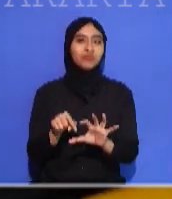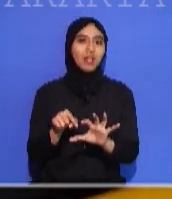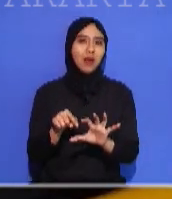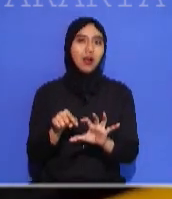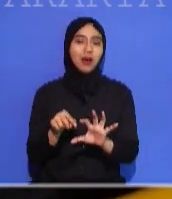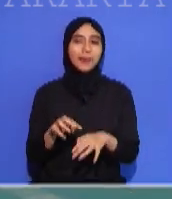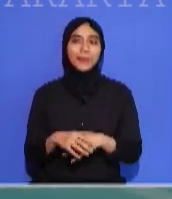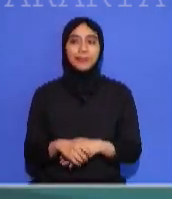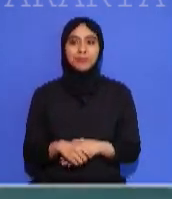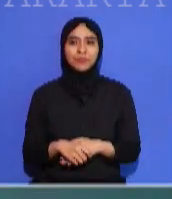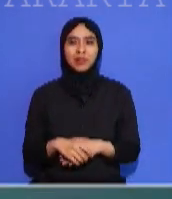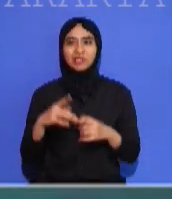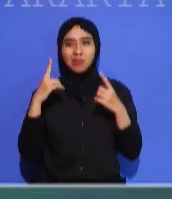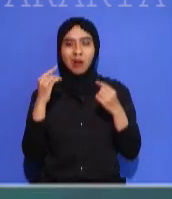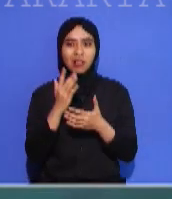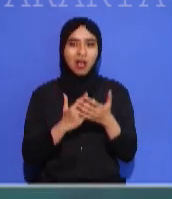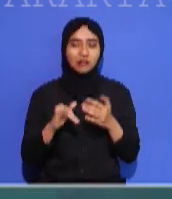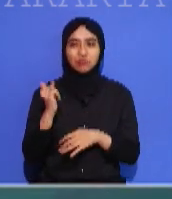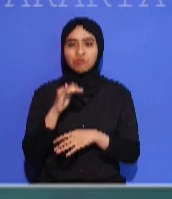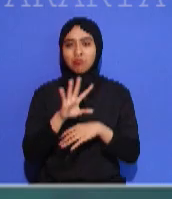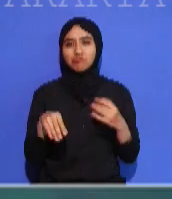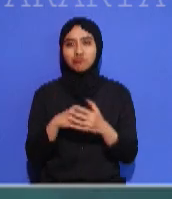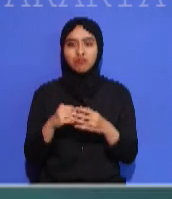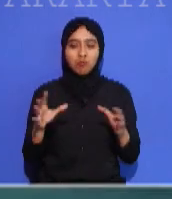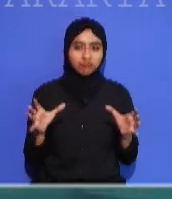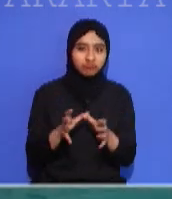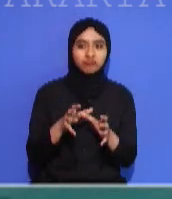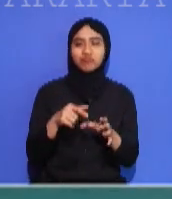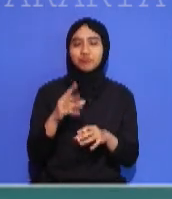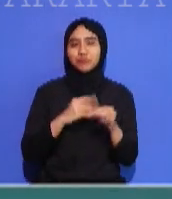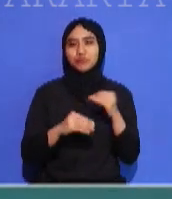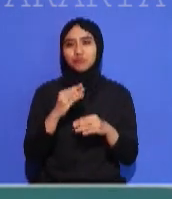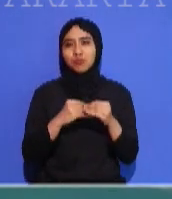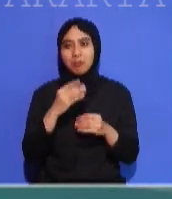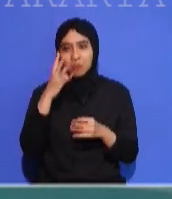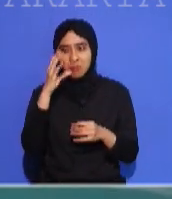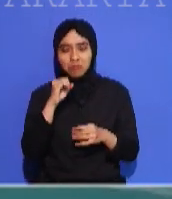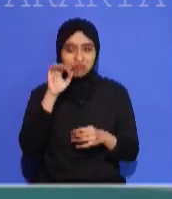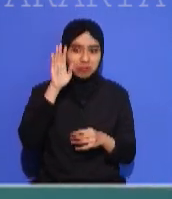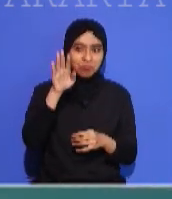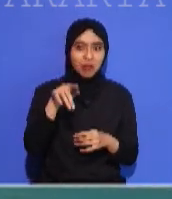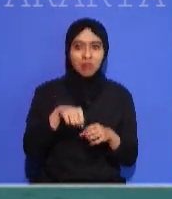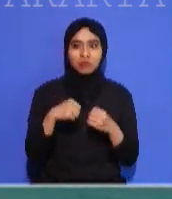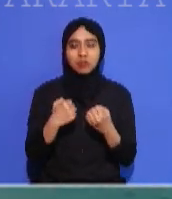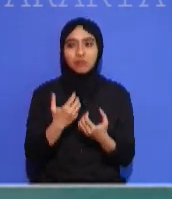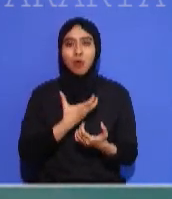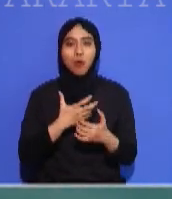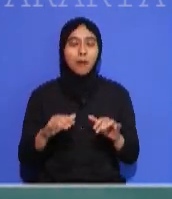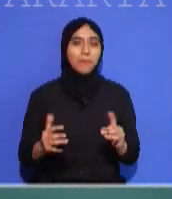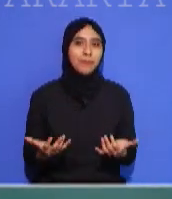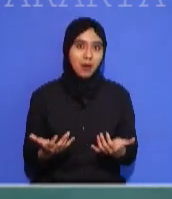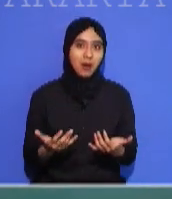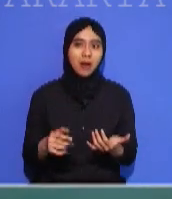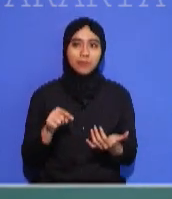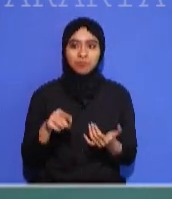tuan rumah DIY musyawarah istimewa diselenggarakan untuk menentukan arah organisasi ke depan serta menindak lanjuti beberapa Munas yang